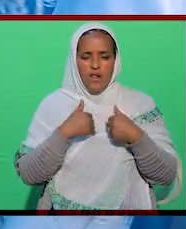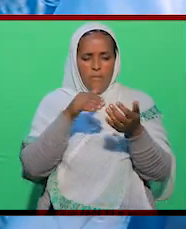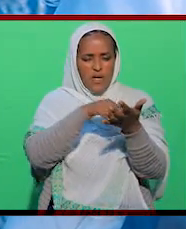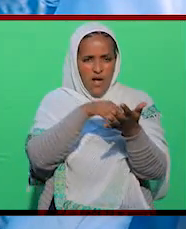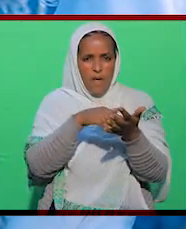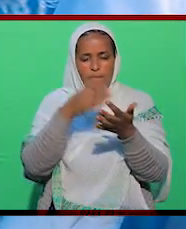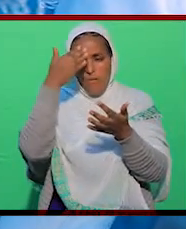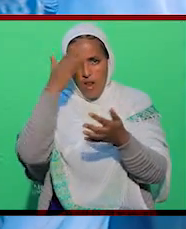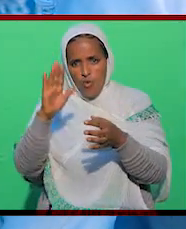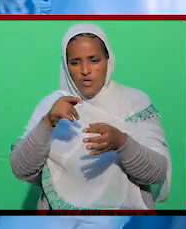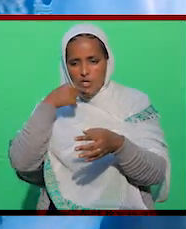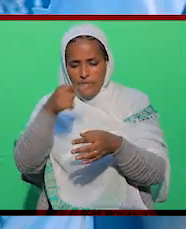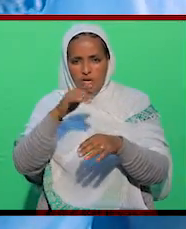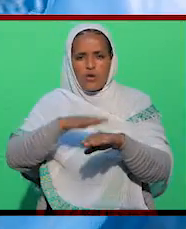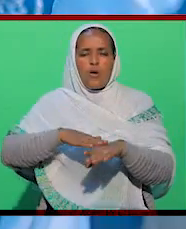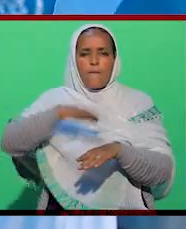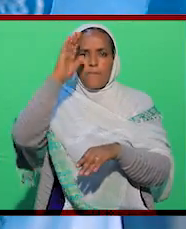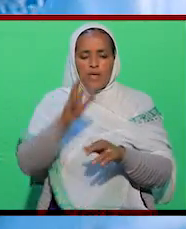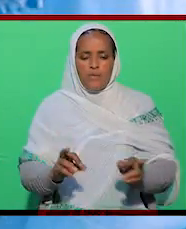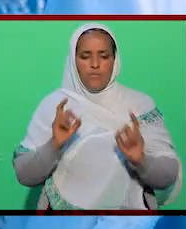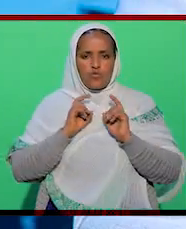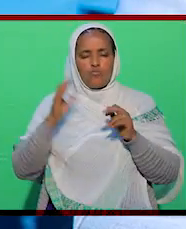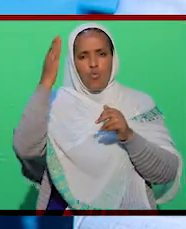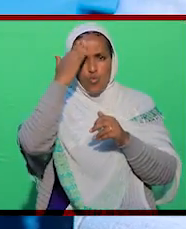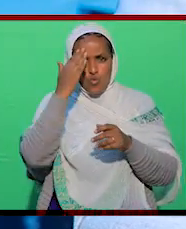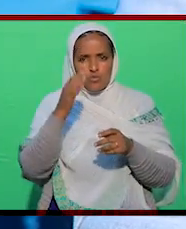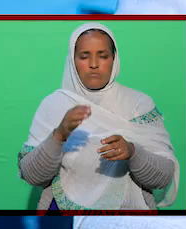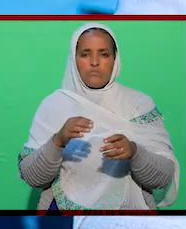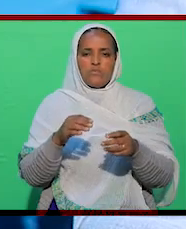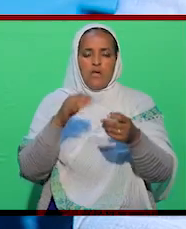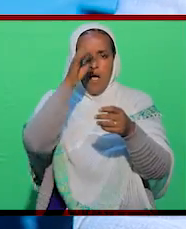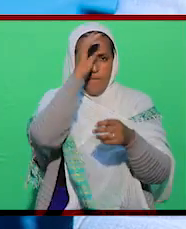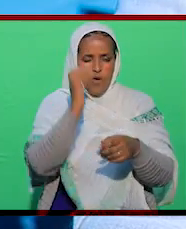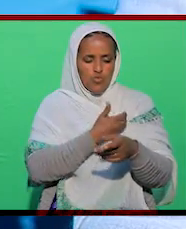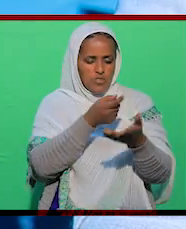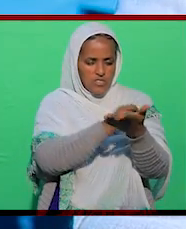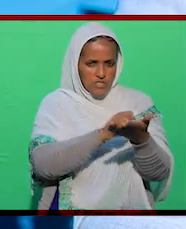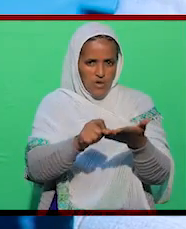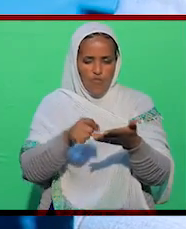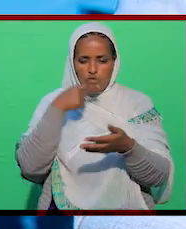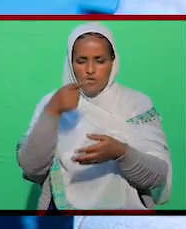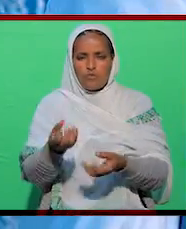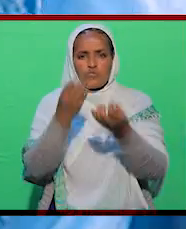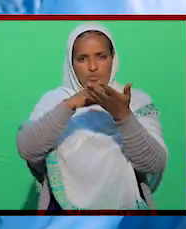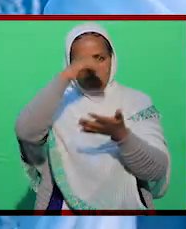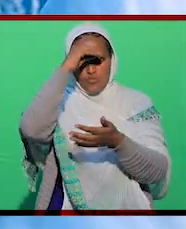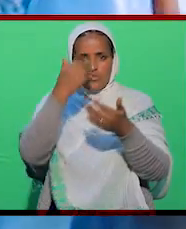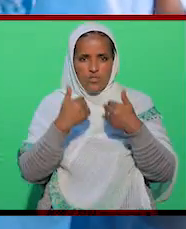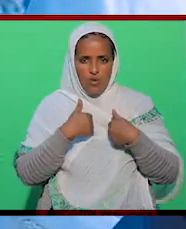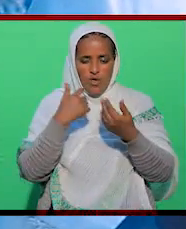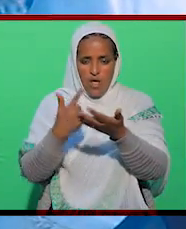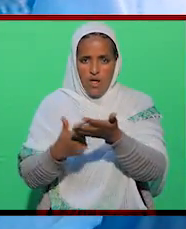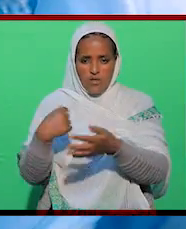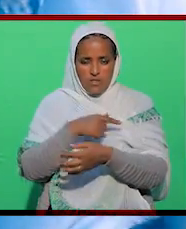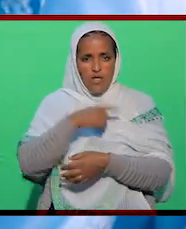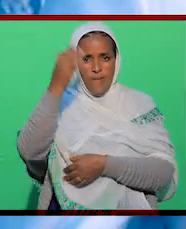ባለ በደካማና ባላዋቂ ከሚነገረው በላይ በህይወቱም በእውቀቱም በራቁ በመጠቁ አባቶች የተጻፉ የተነገሩ ብዙ